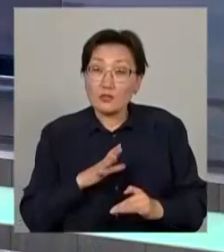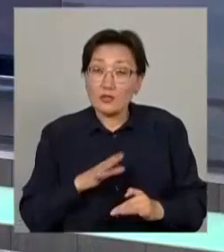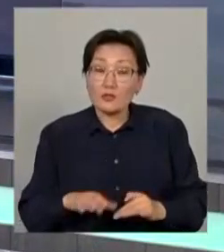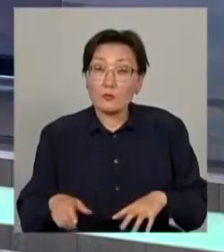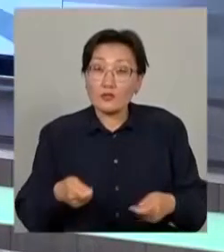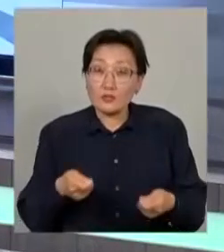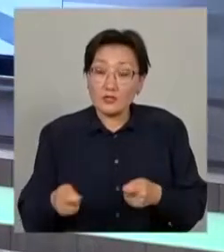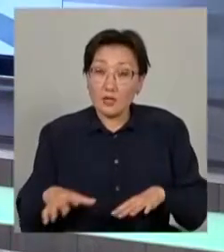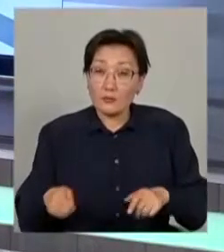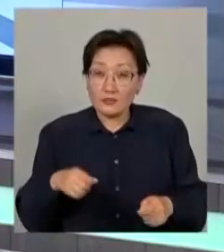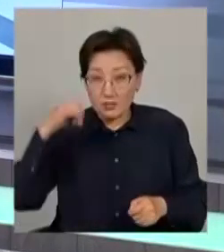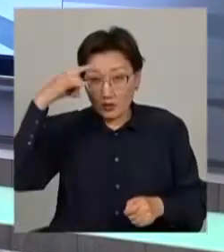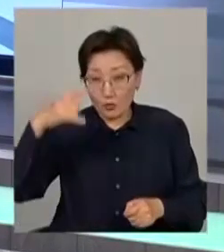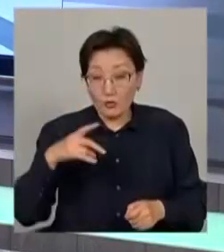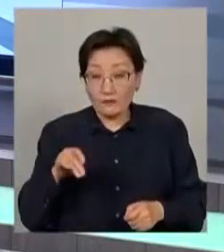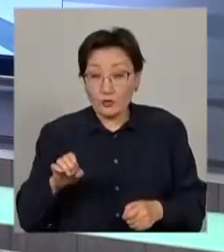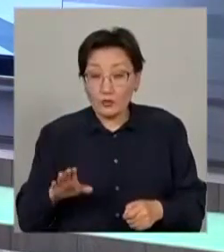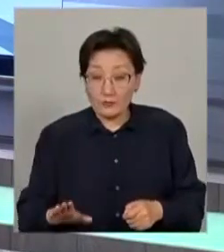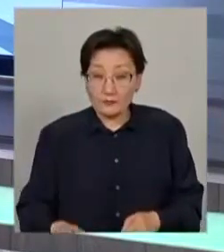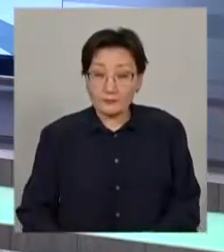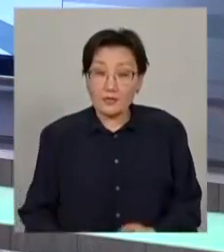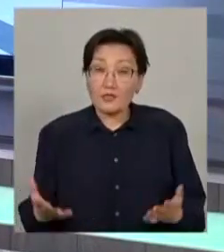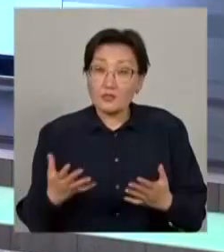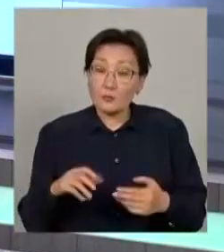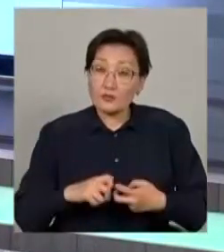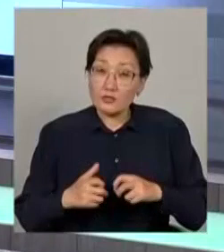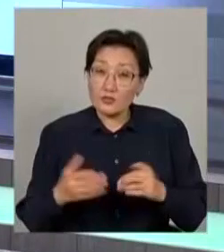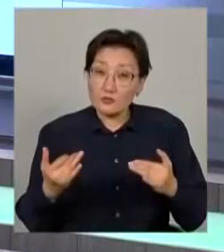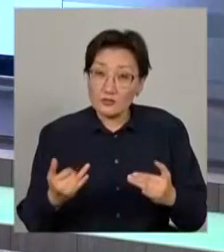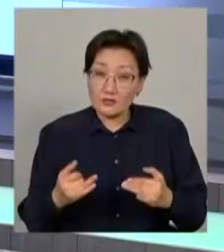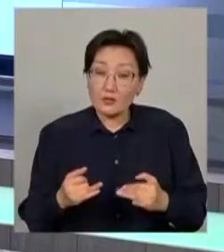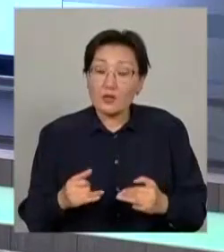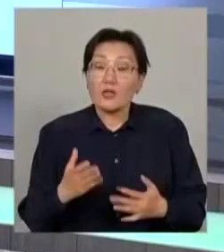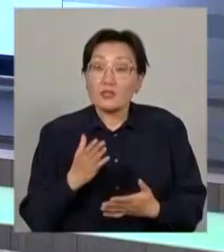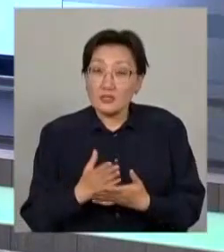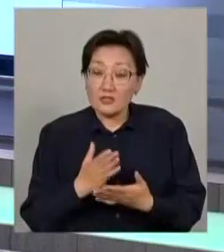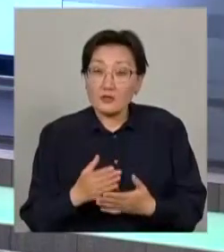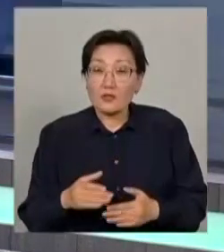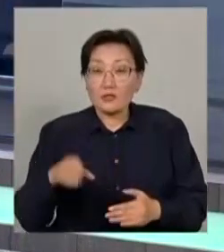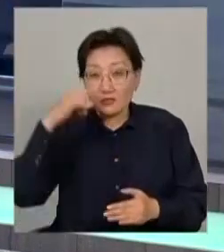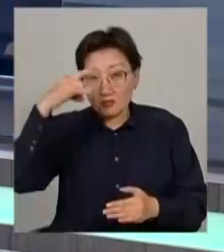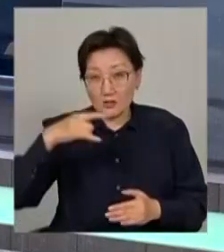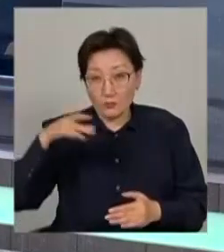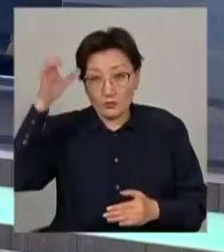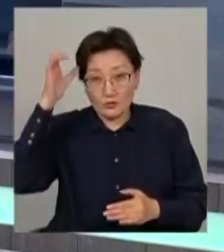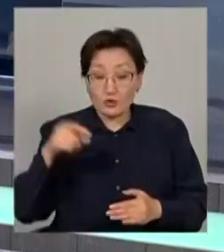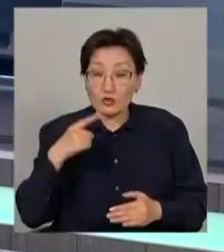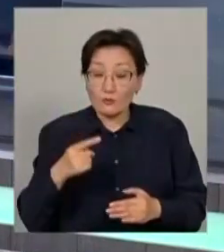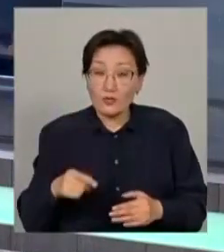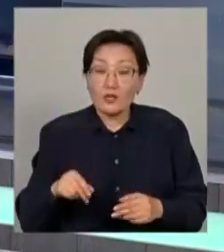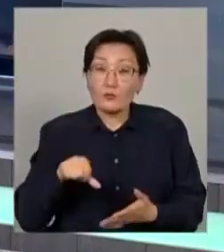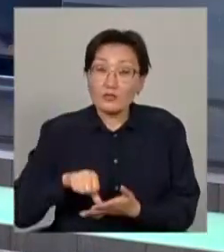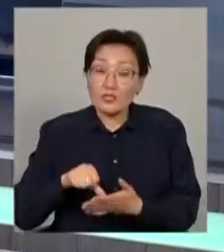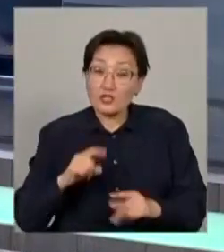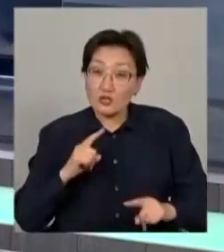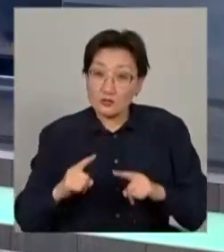под председательством президента касым-жу марта токаева Какие проблемы сегодня испытывает Отечественная Наука и что говорили участники